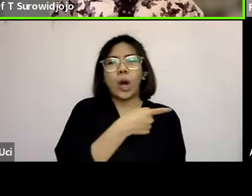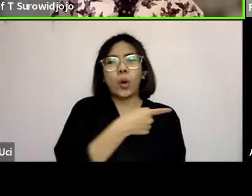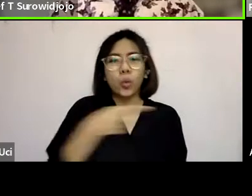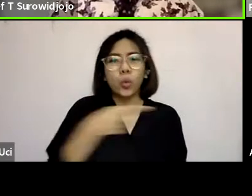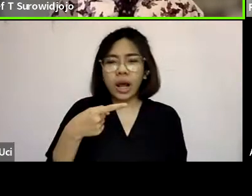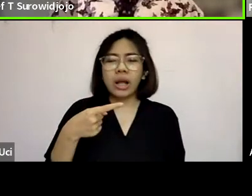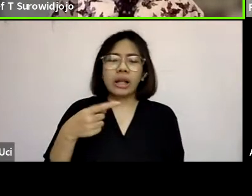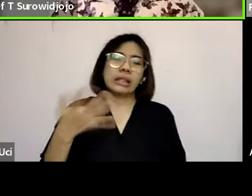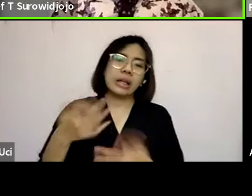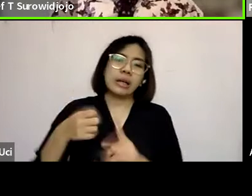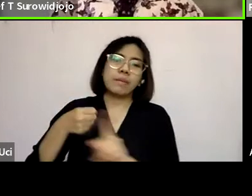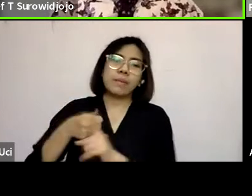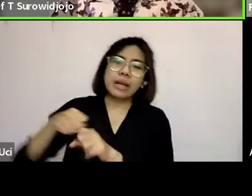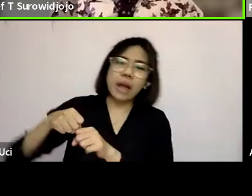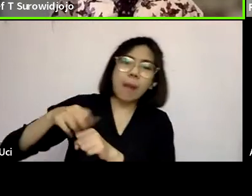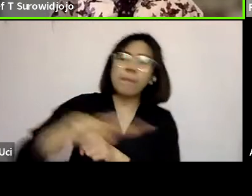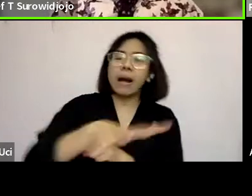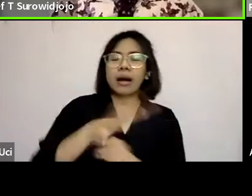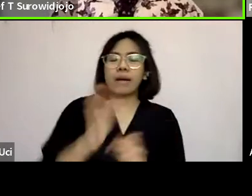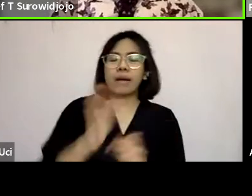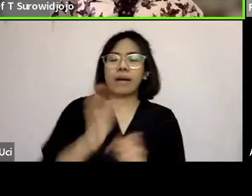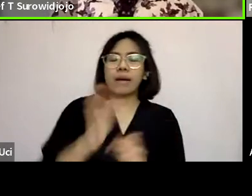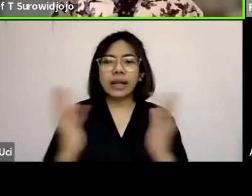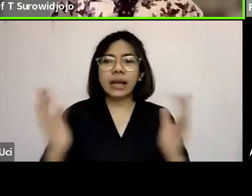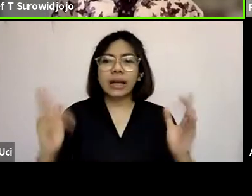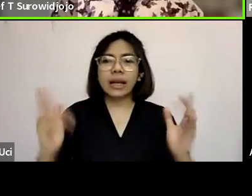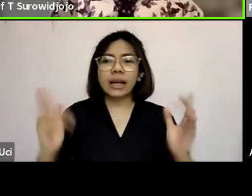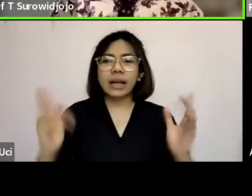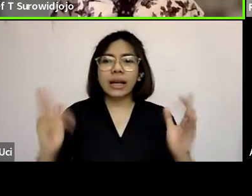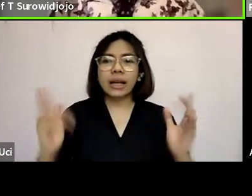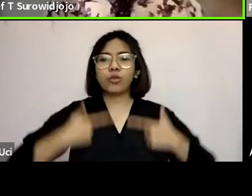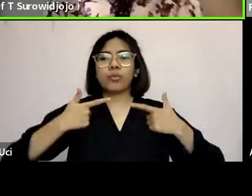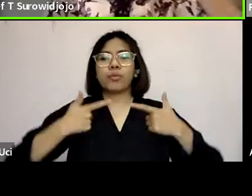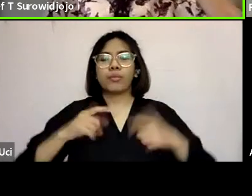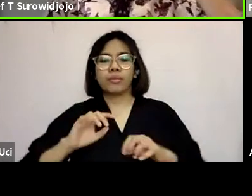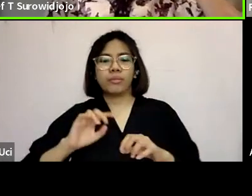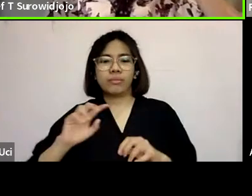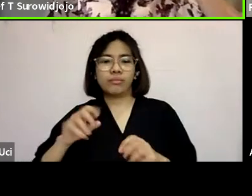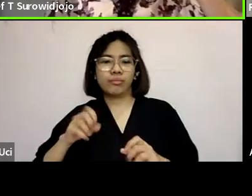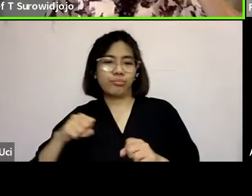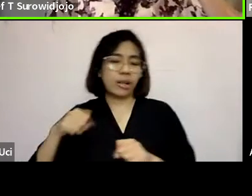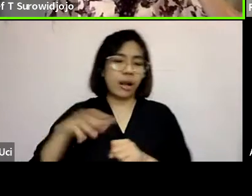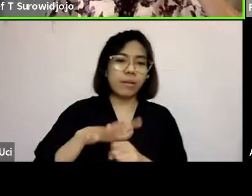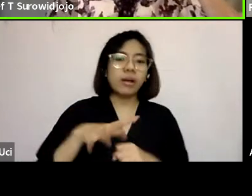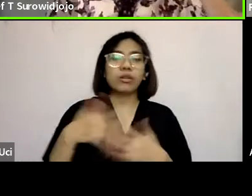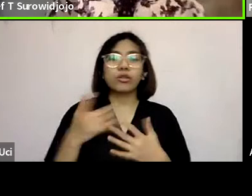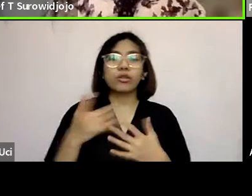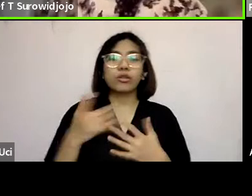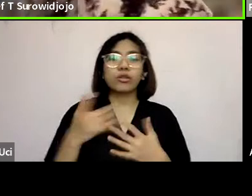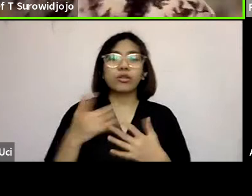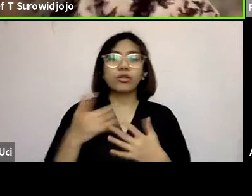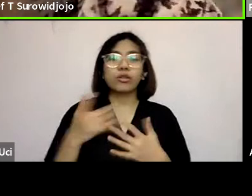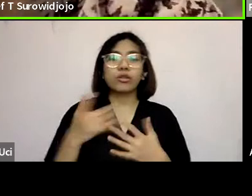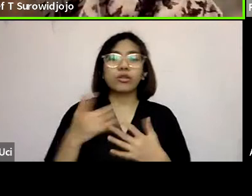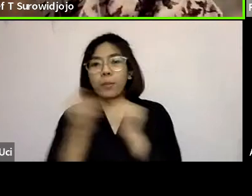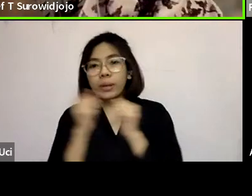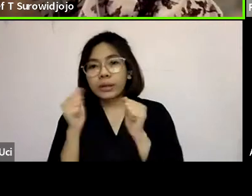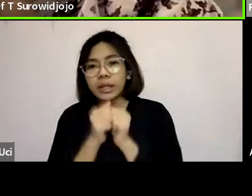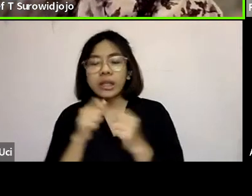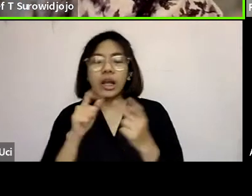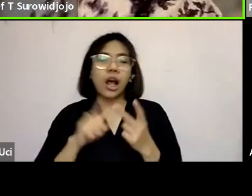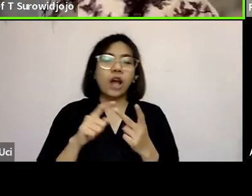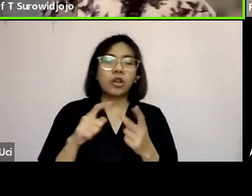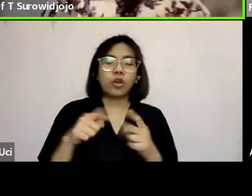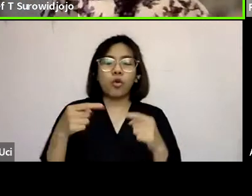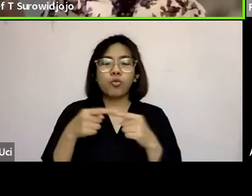kehidupan setiap warganegara dan mereka tunduk pada hukum dibentuk adalah Hukum Perjanjian misalnya atau kontrak bisnis dimana